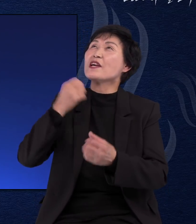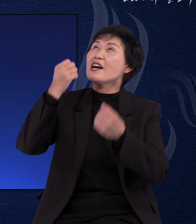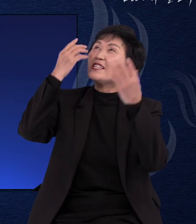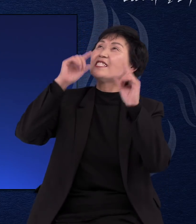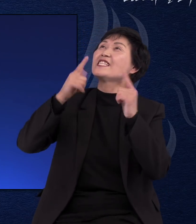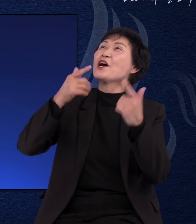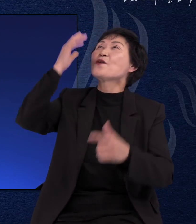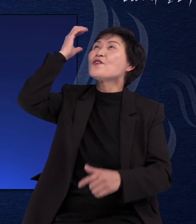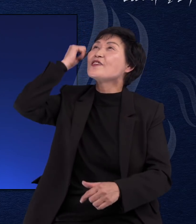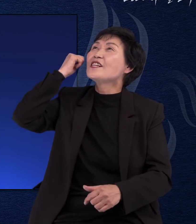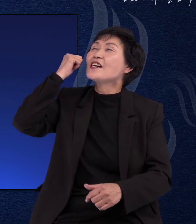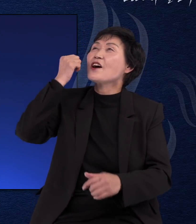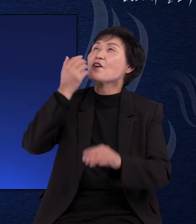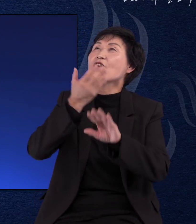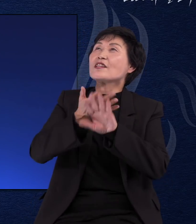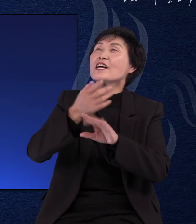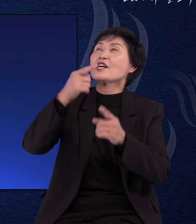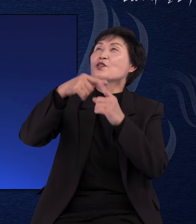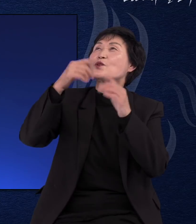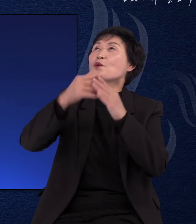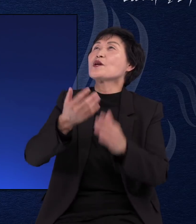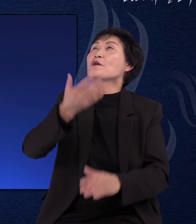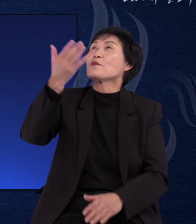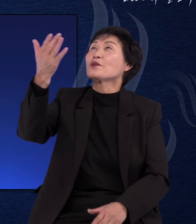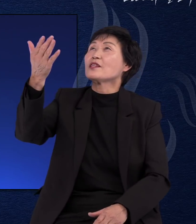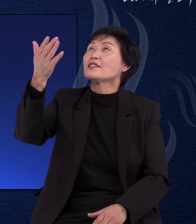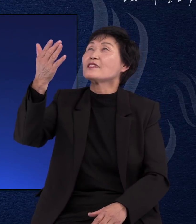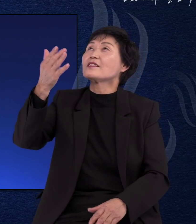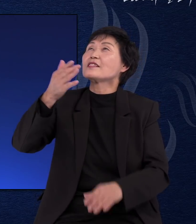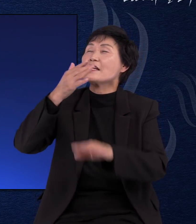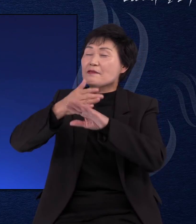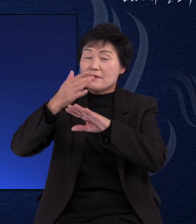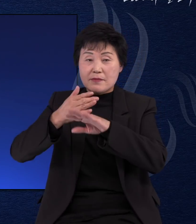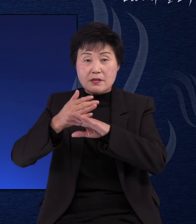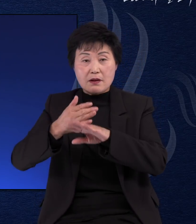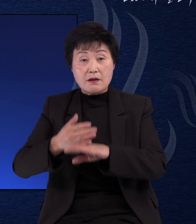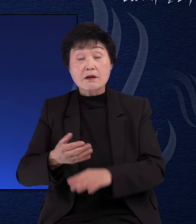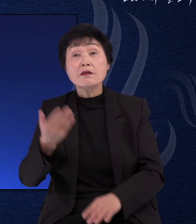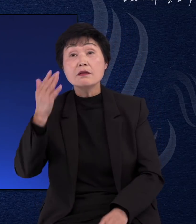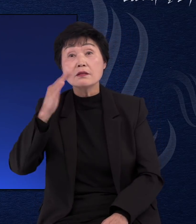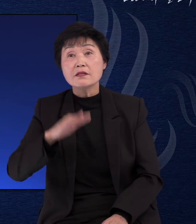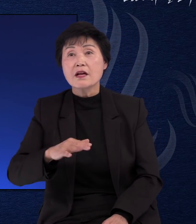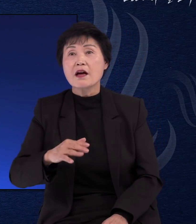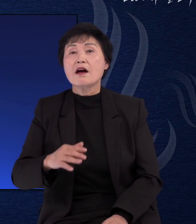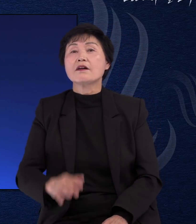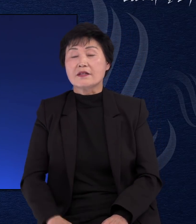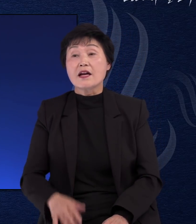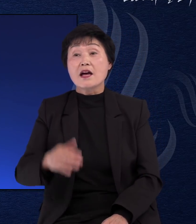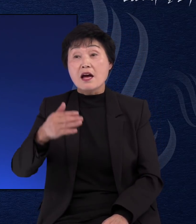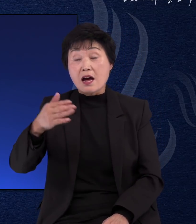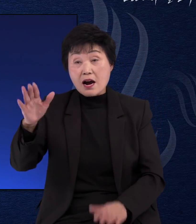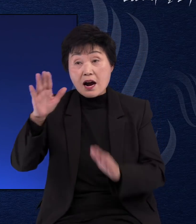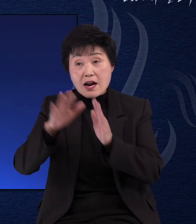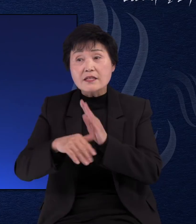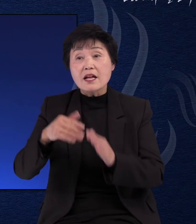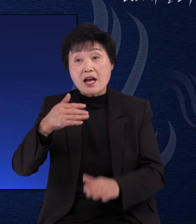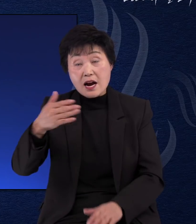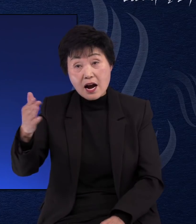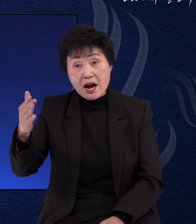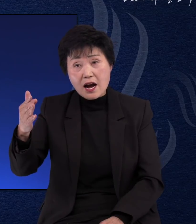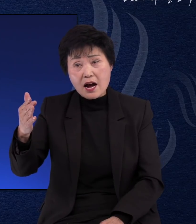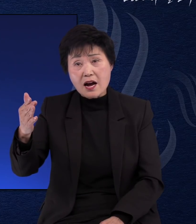좋습니다. 주님이 네가 좋으니 나도 좋다 하시는 것 같아요. 그러시면서 그래 갈 때 가더라도 하나는 따져보고